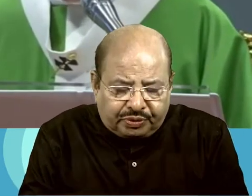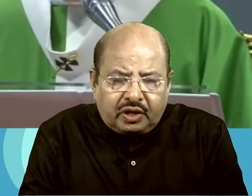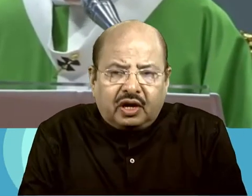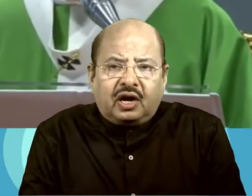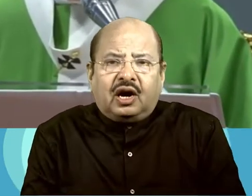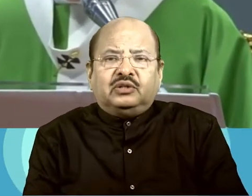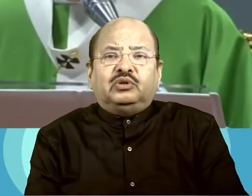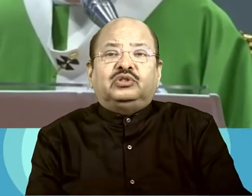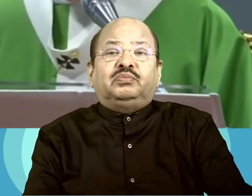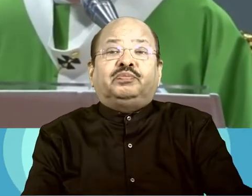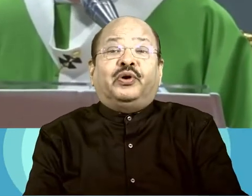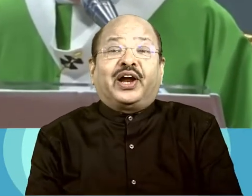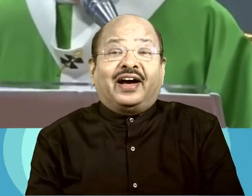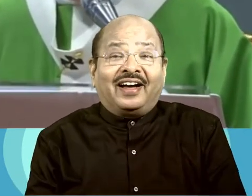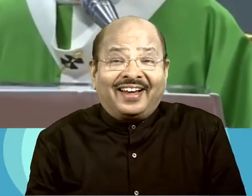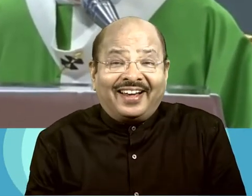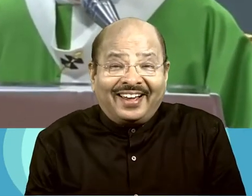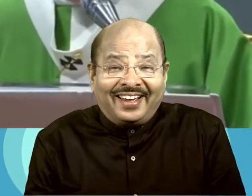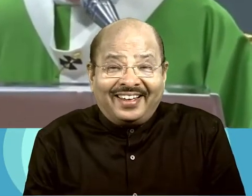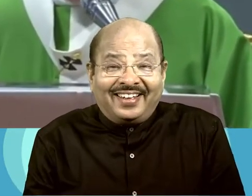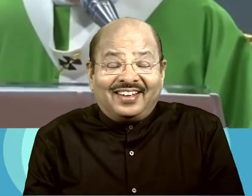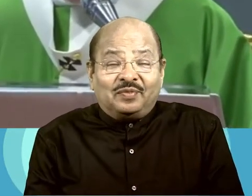പോകുന്നു, അതൊന്നും പോരാ.